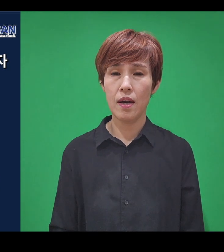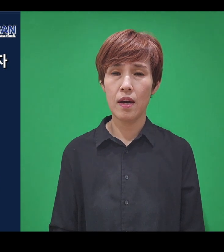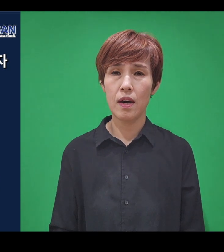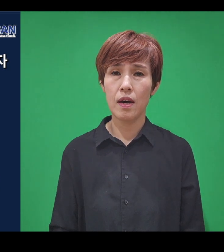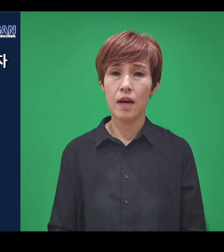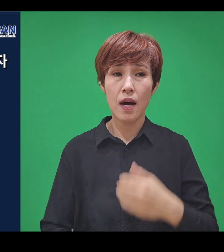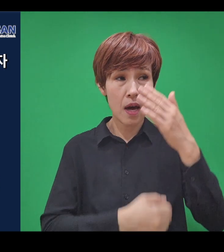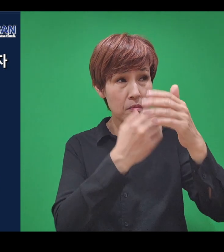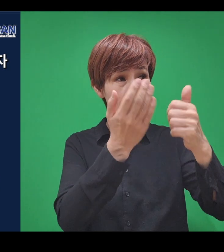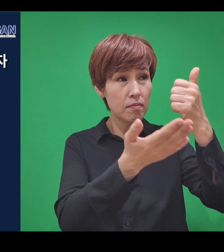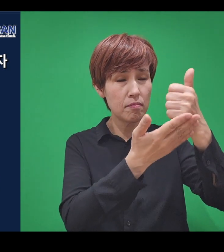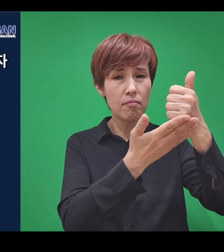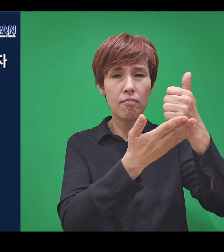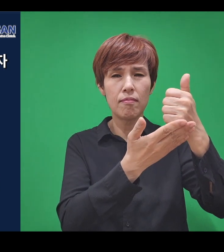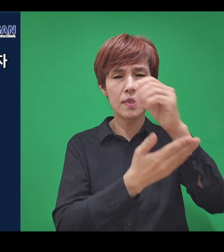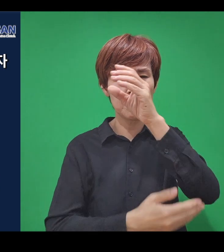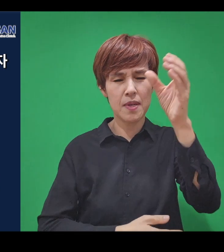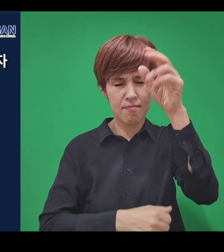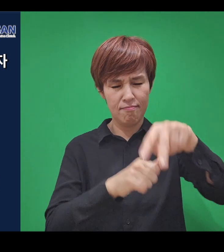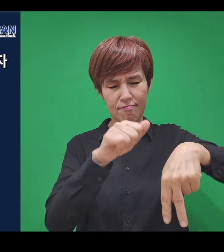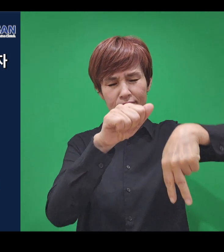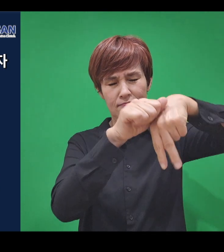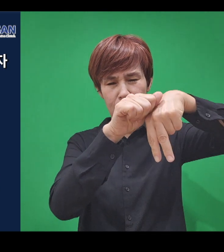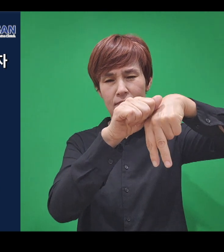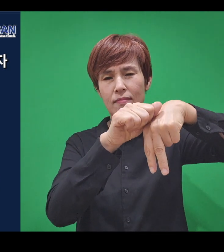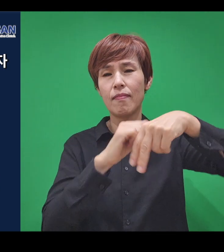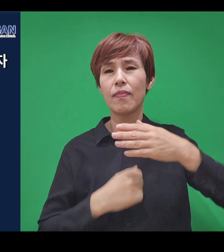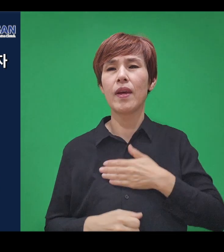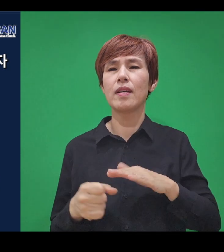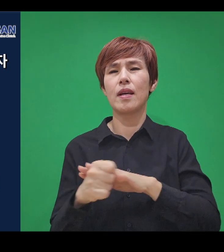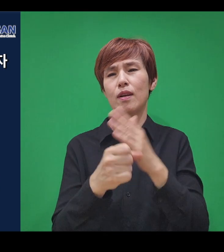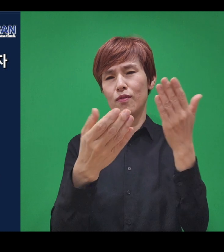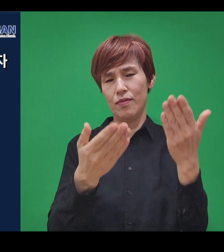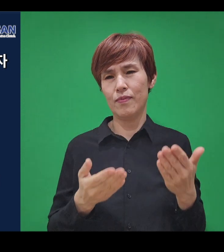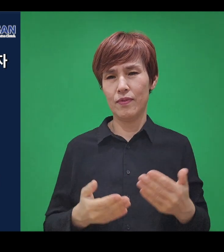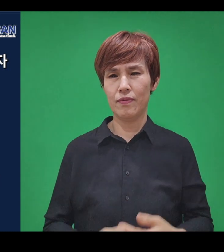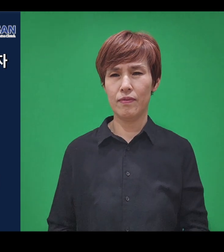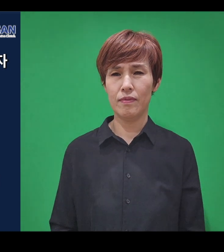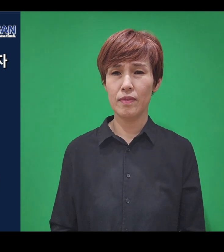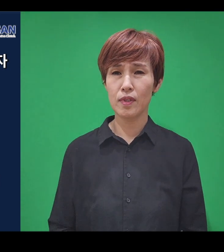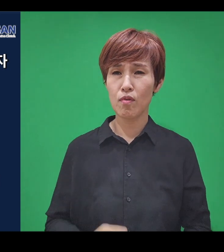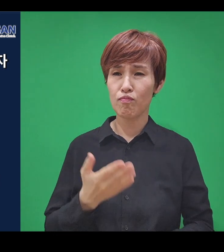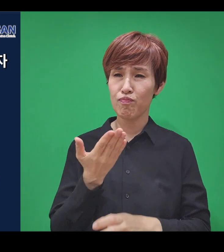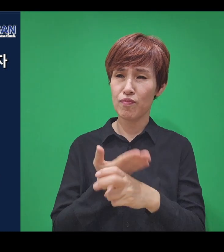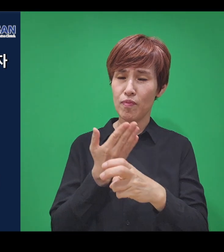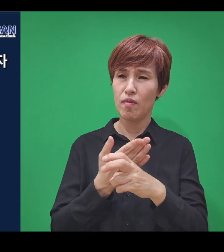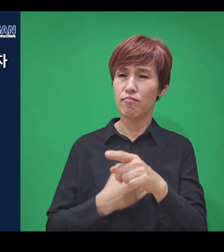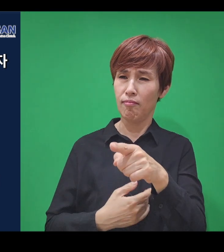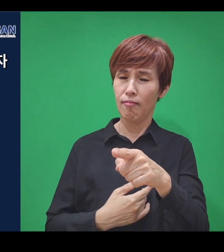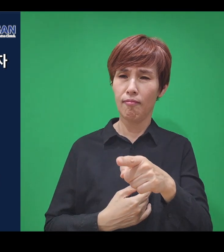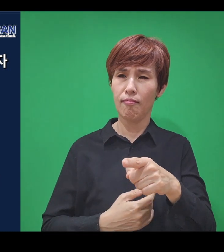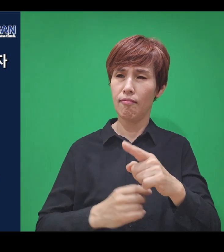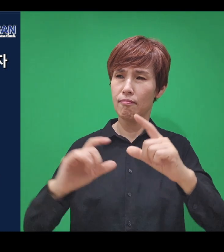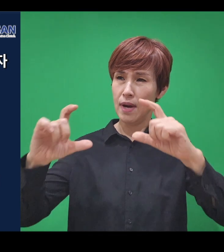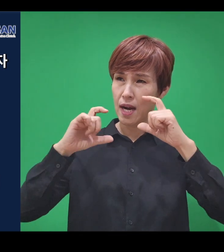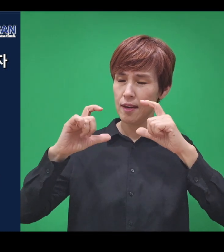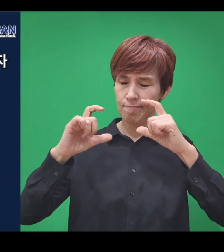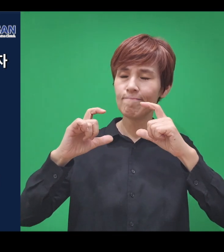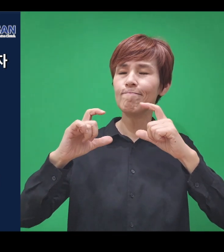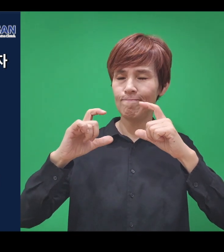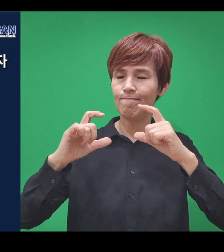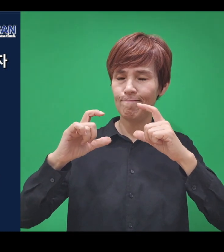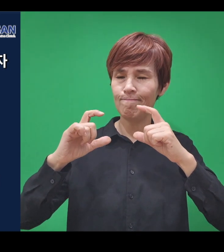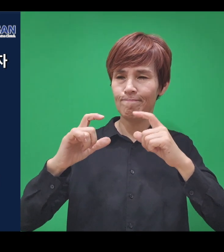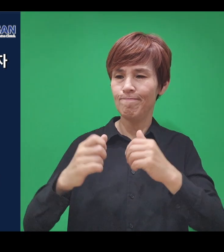주님, 그 위법한 판결을 끝까지 받아들이신 주님, 날 사랑해서 그